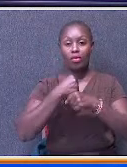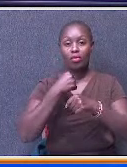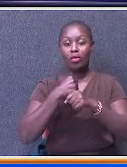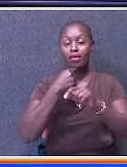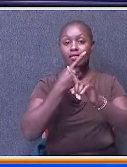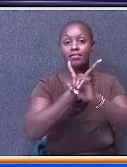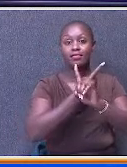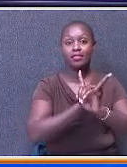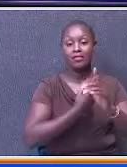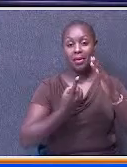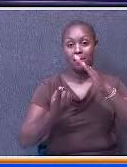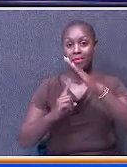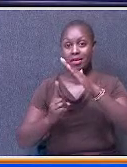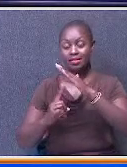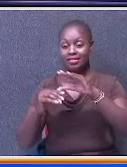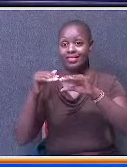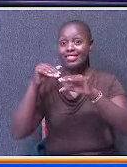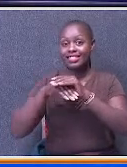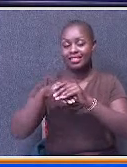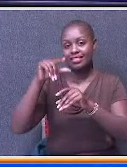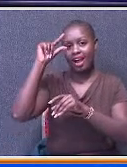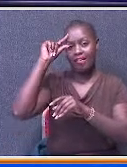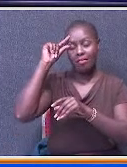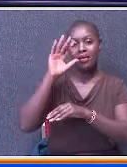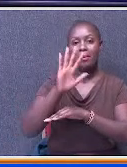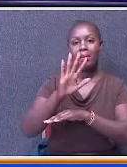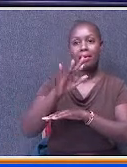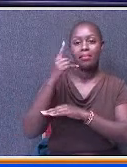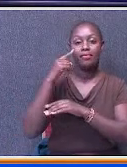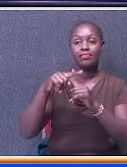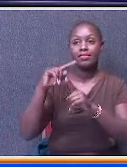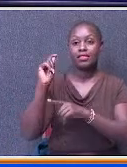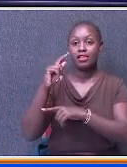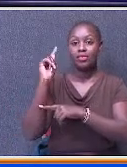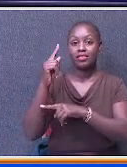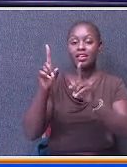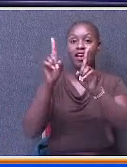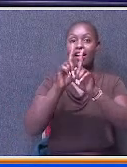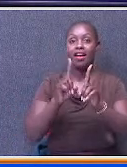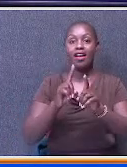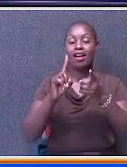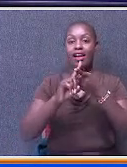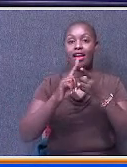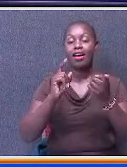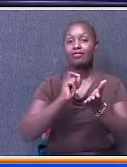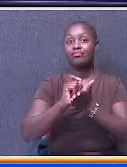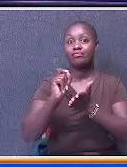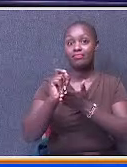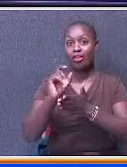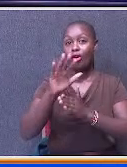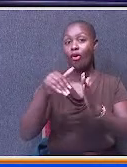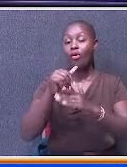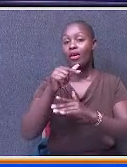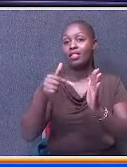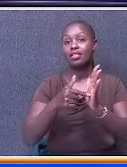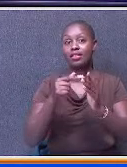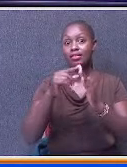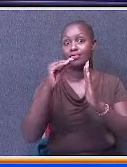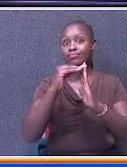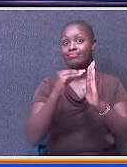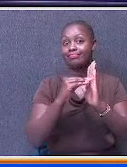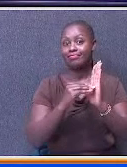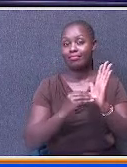wizara mbalimbali katika serikali yake ya Kenya Kwanza kama makatibu. Orodha hii ya makatibu